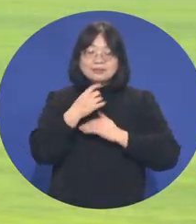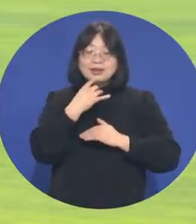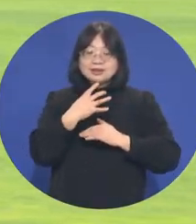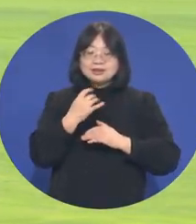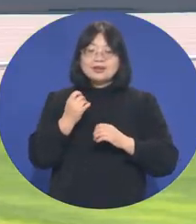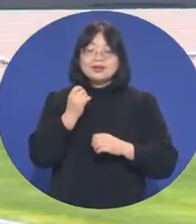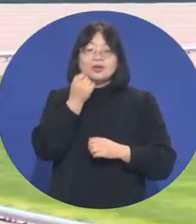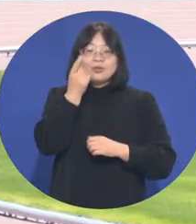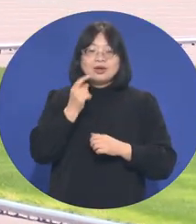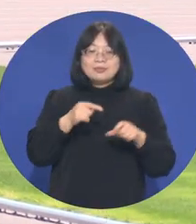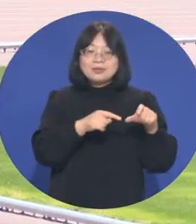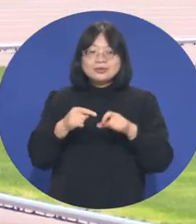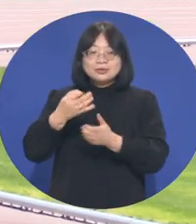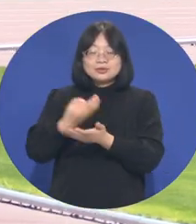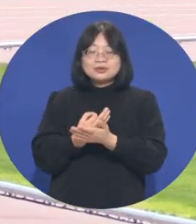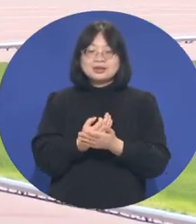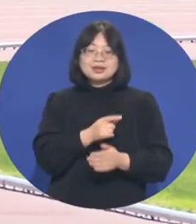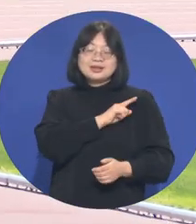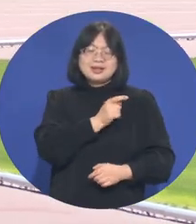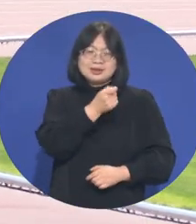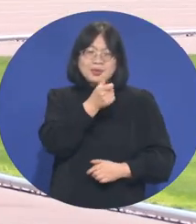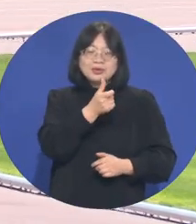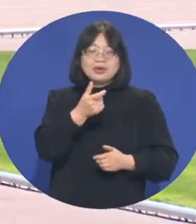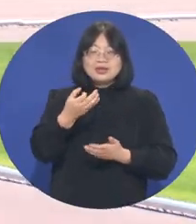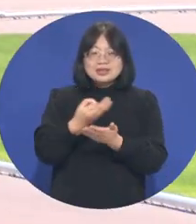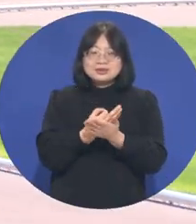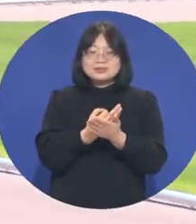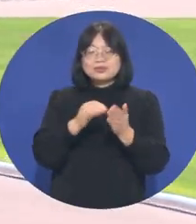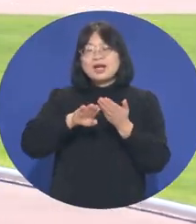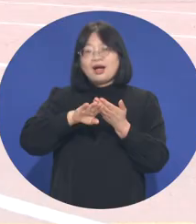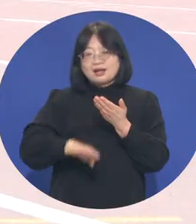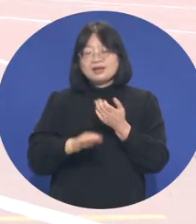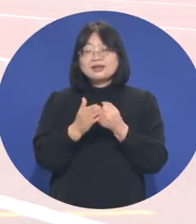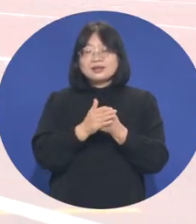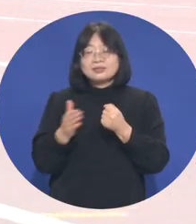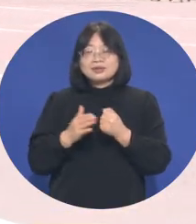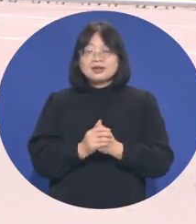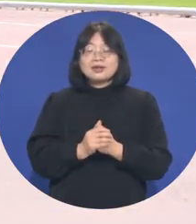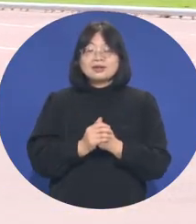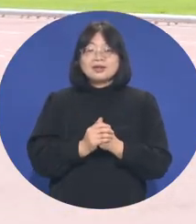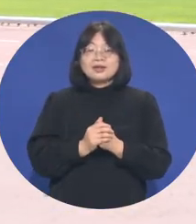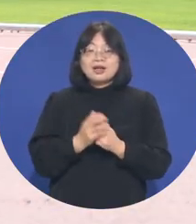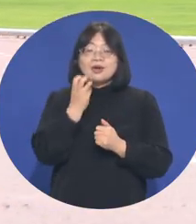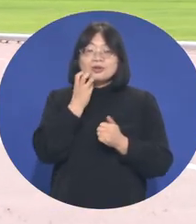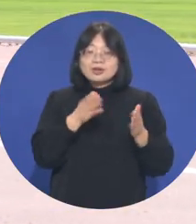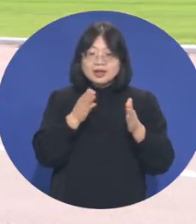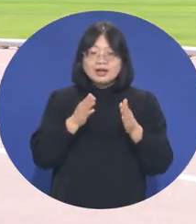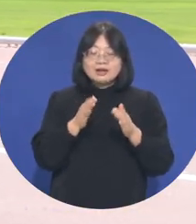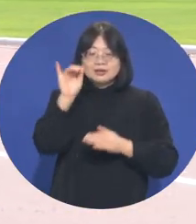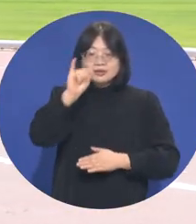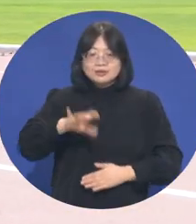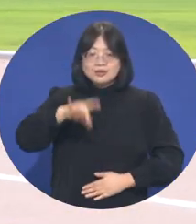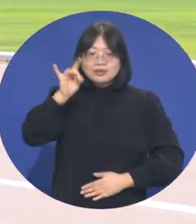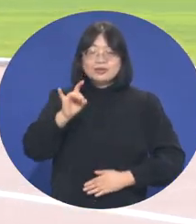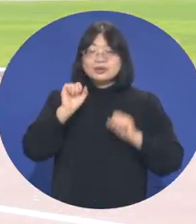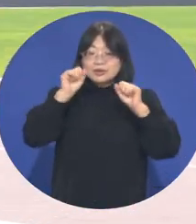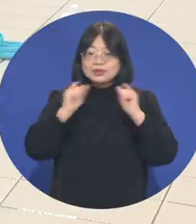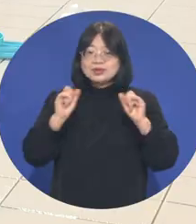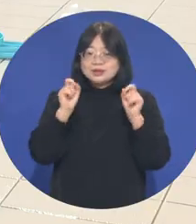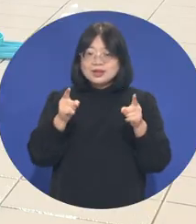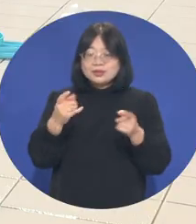이들의 월 평균 소득이 최저임금에도 미치지 못하는 상황에서 경기도가 전국 최초로 체육인 기회소득을